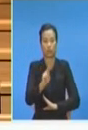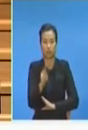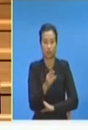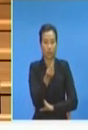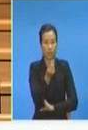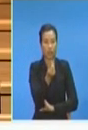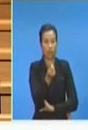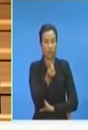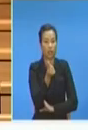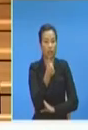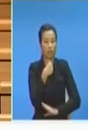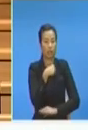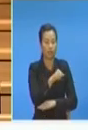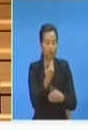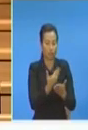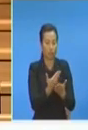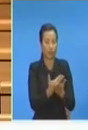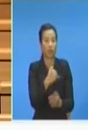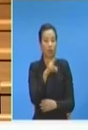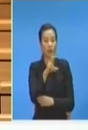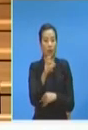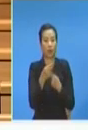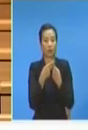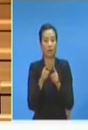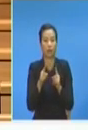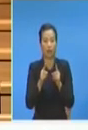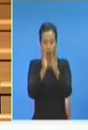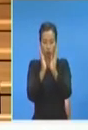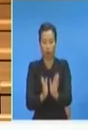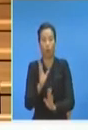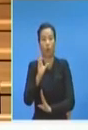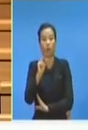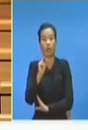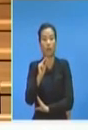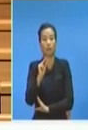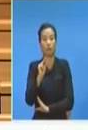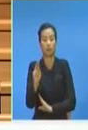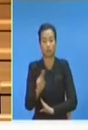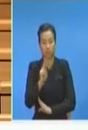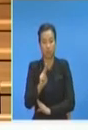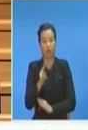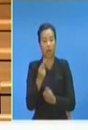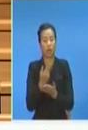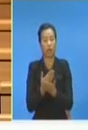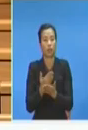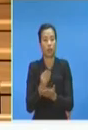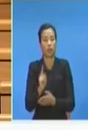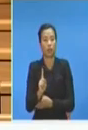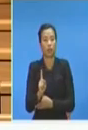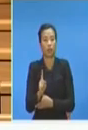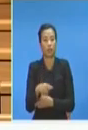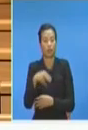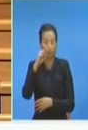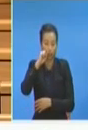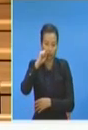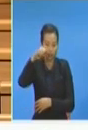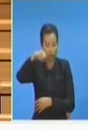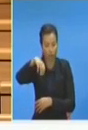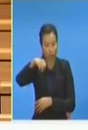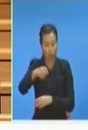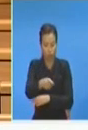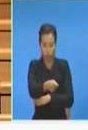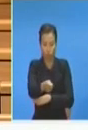อึอย่างเดียวไม่ต้องทำอย่างอื่น20คน30คนยังไม่พอเลยครับไม่ต้องรดน้ำต้นไม้